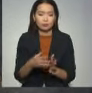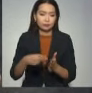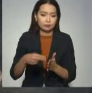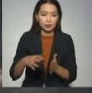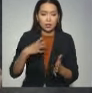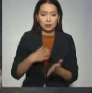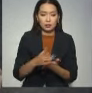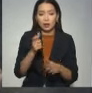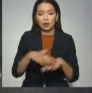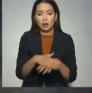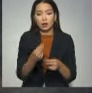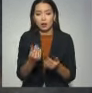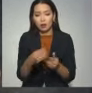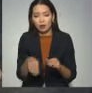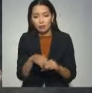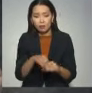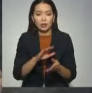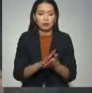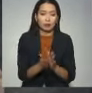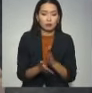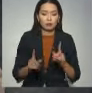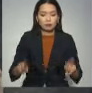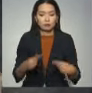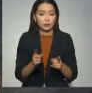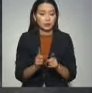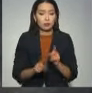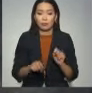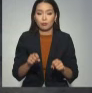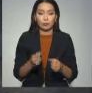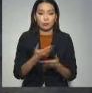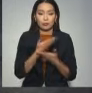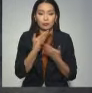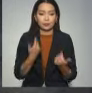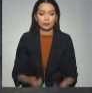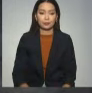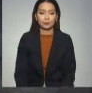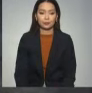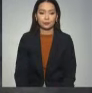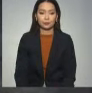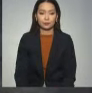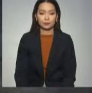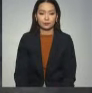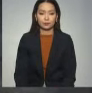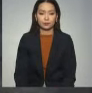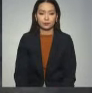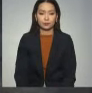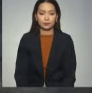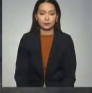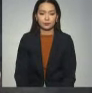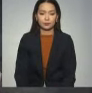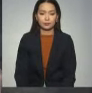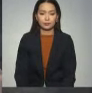бұл халықтың ақша жинап, жағдай түзеуіне мүмкіндік бермейді дейді сарапшылар. Әсел Дүкенбаева, Ернұр Қалелов,